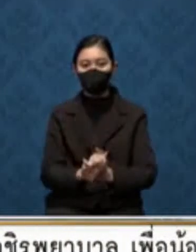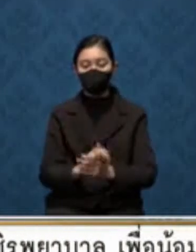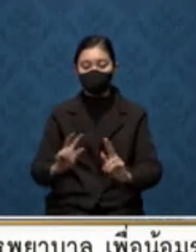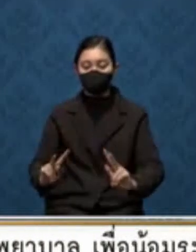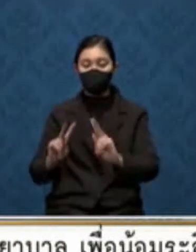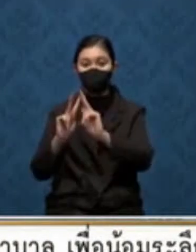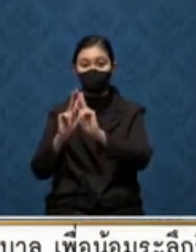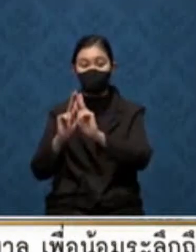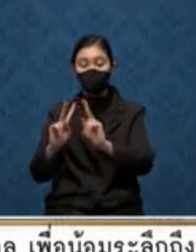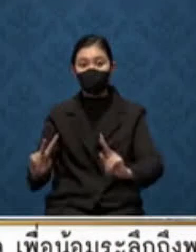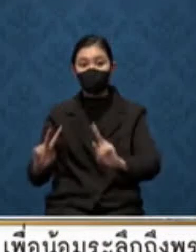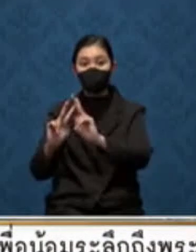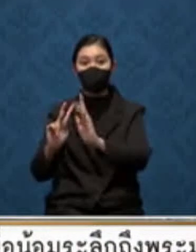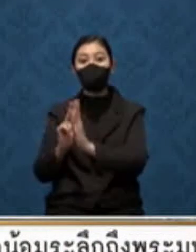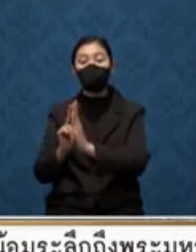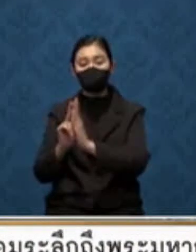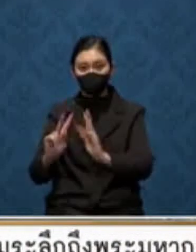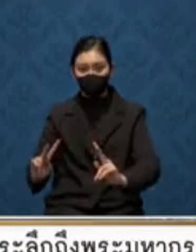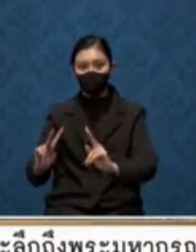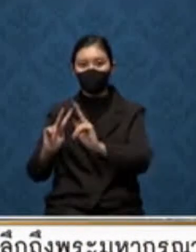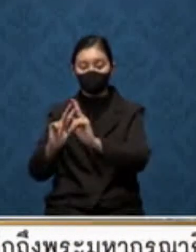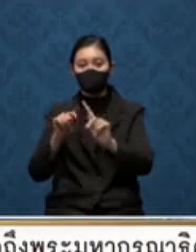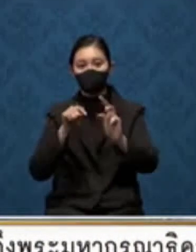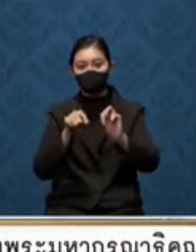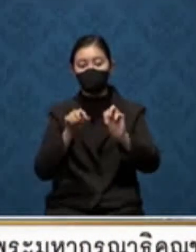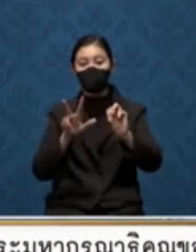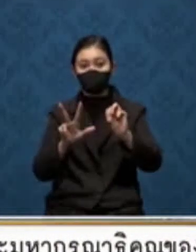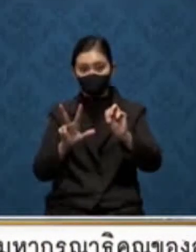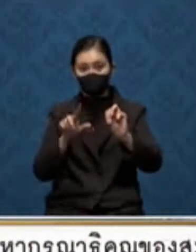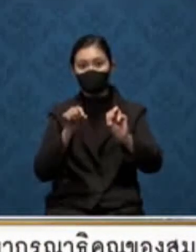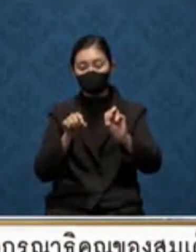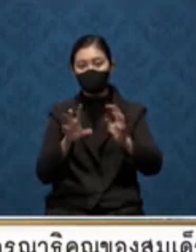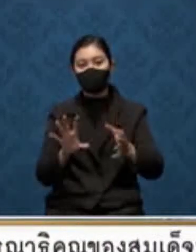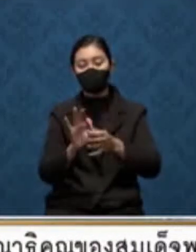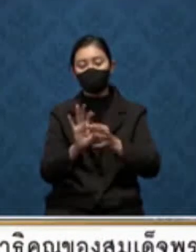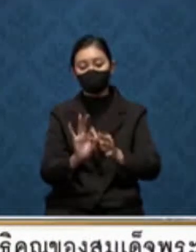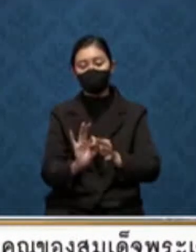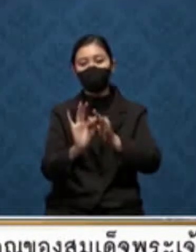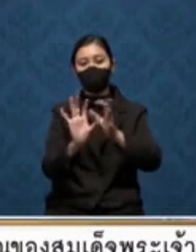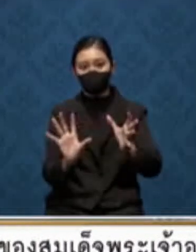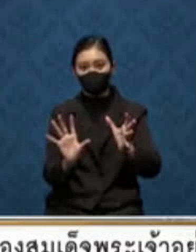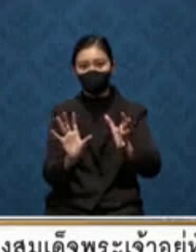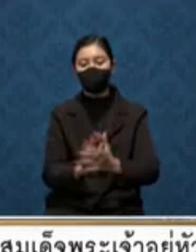จากลอกเกลาเว้เปลอกใหม่มาตราฯามทเรากลพจัตลาอยู่นี่การปฆลulationsส